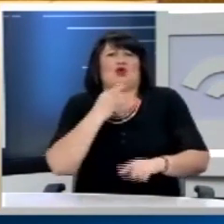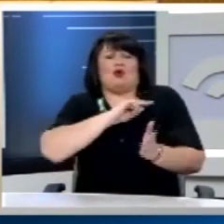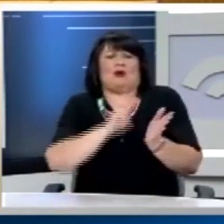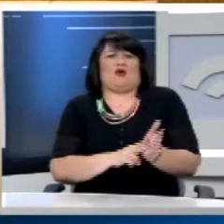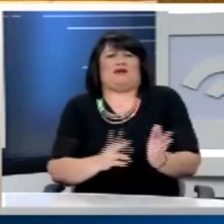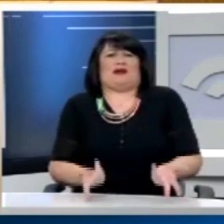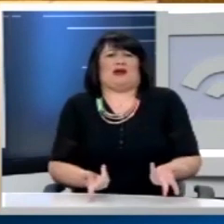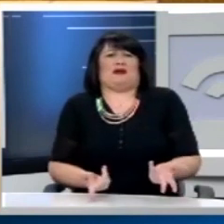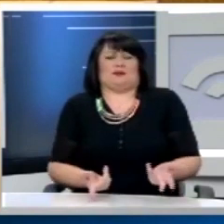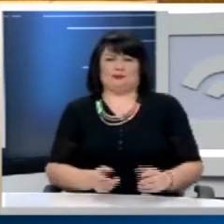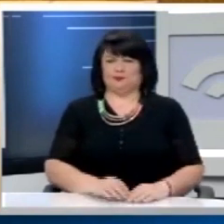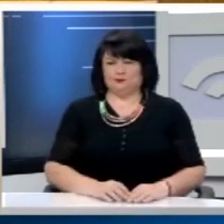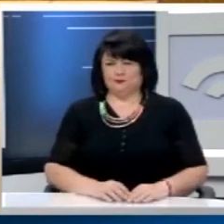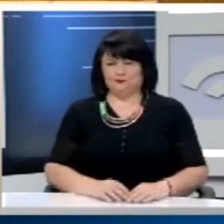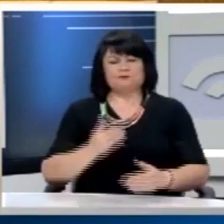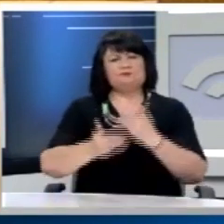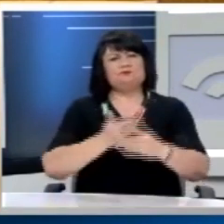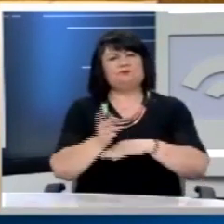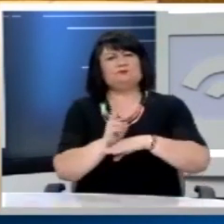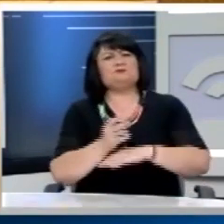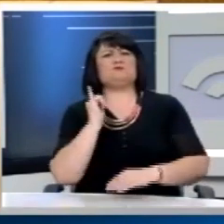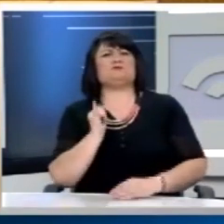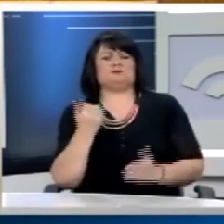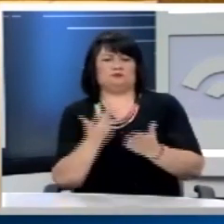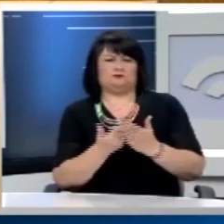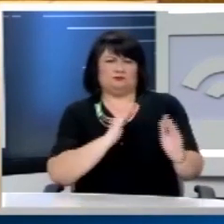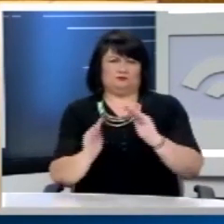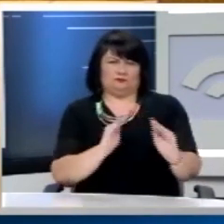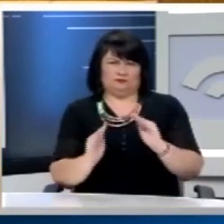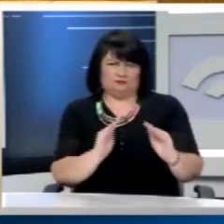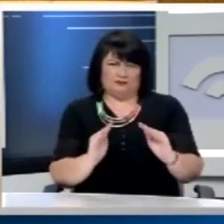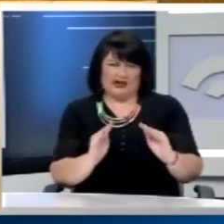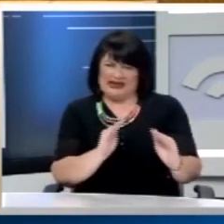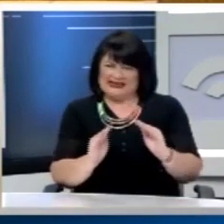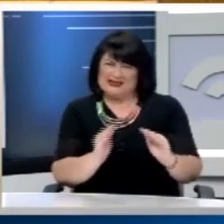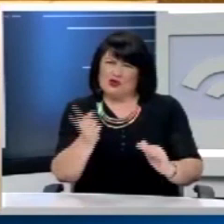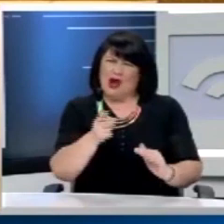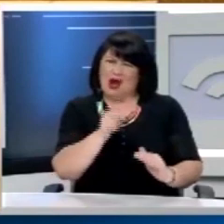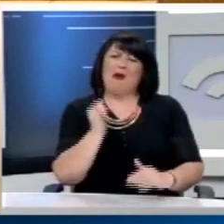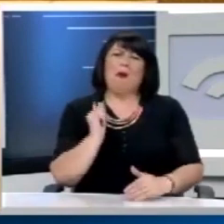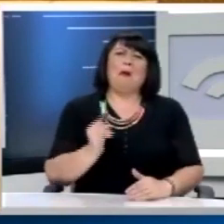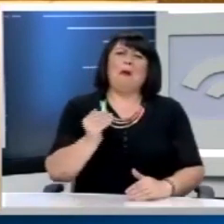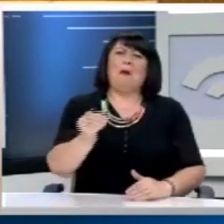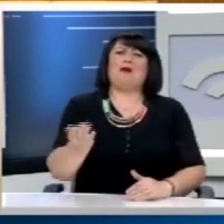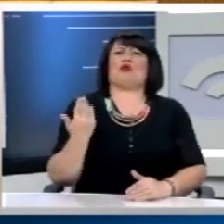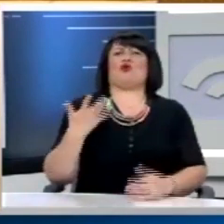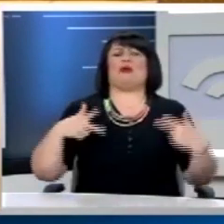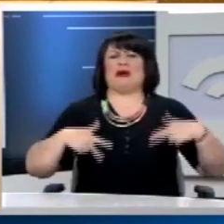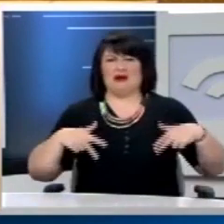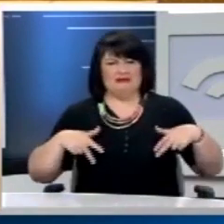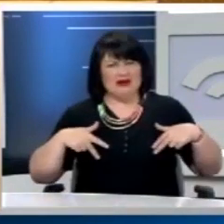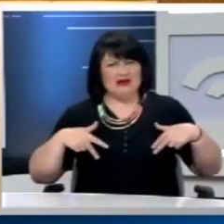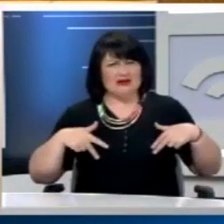οι καθυστερήσεις στις διαδικασίες χορήγησης ασύλου και άλλα αρκετά που η προηγούμενη